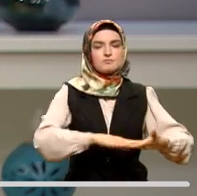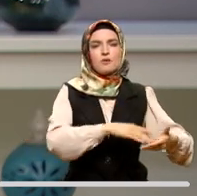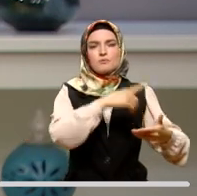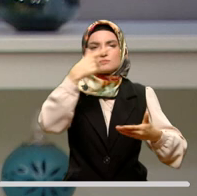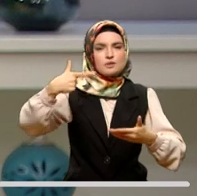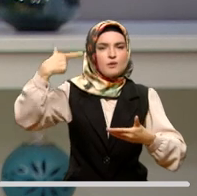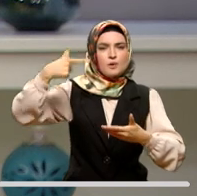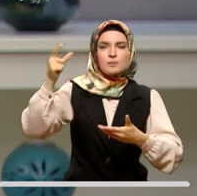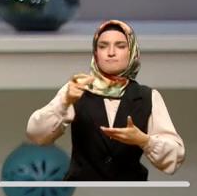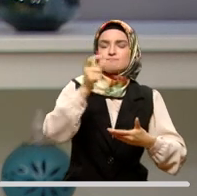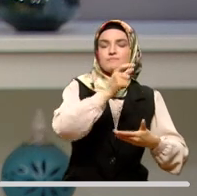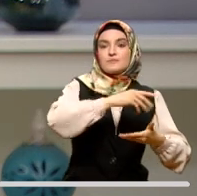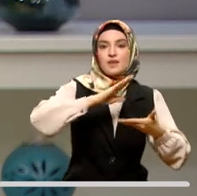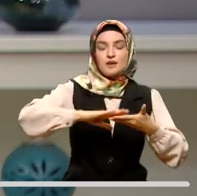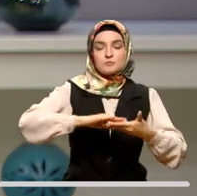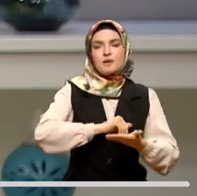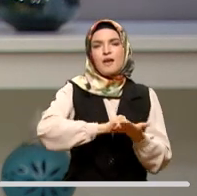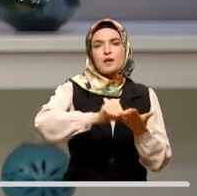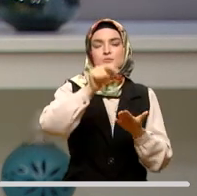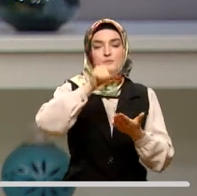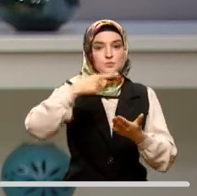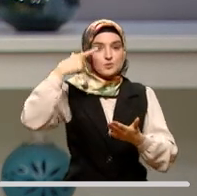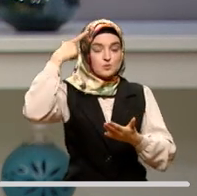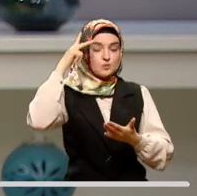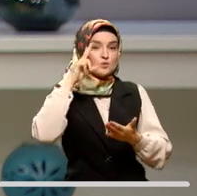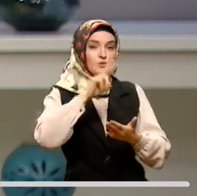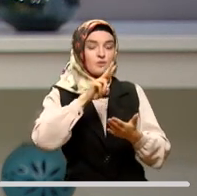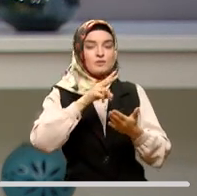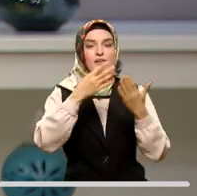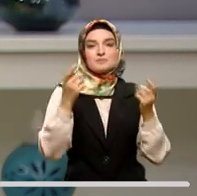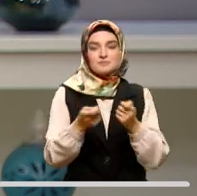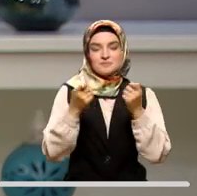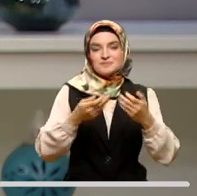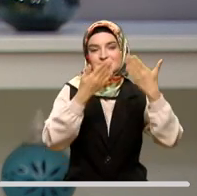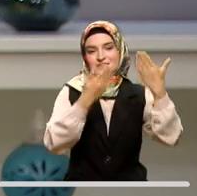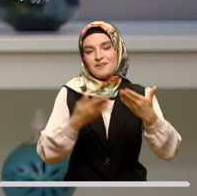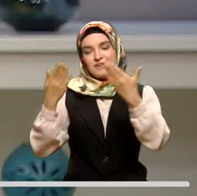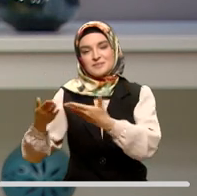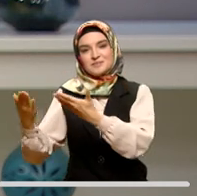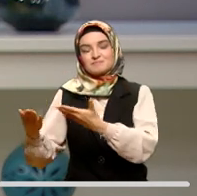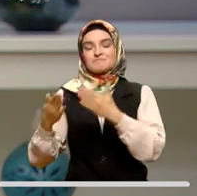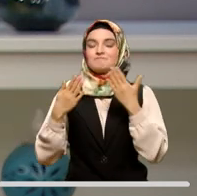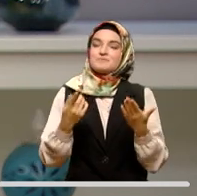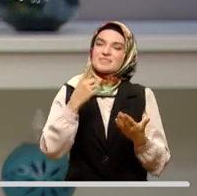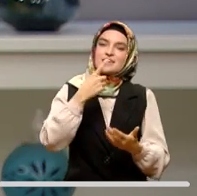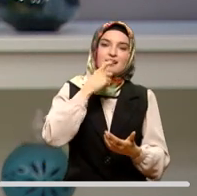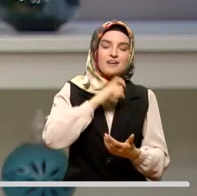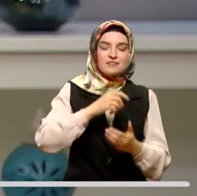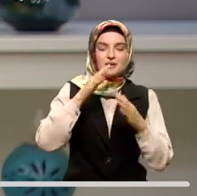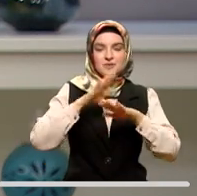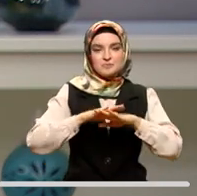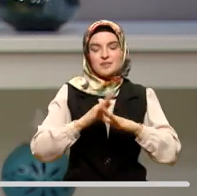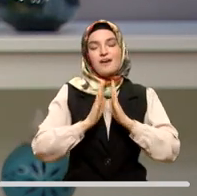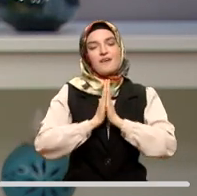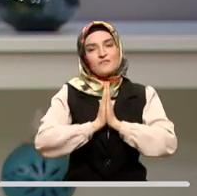yönetmenimizden, kameraman arkadaşlarımıza, hepsi bu görünen emeğin görünmeyen kahramanlarıydı. Eğer herhangi bir sürçülisan ettiysek affola